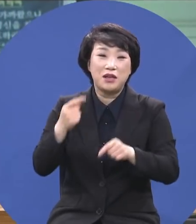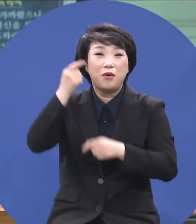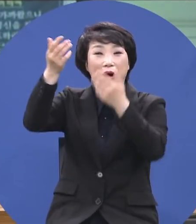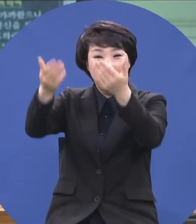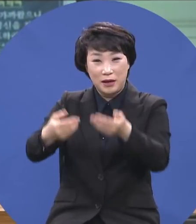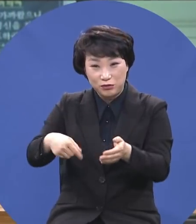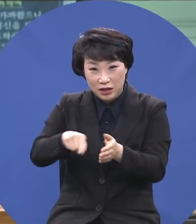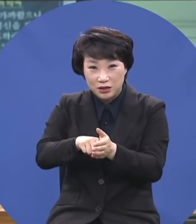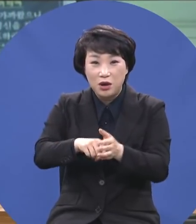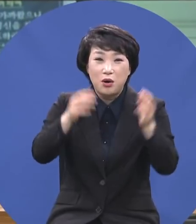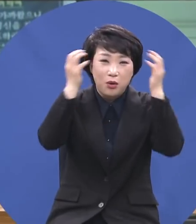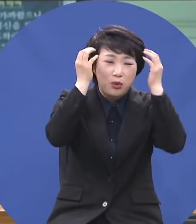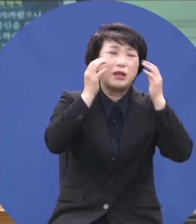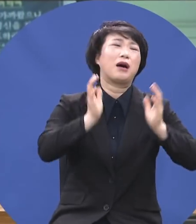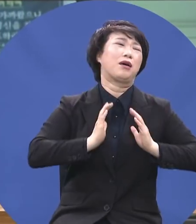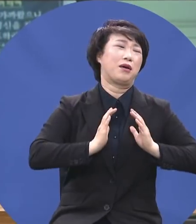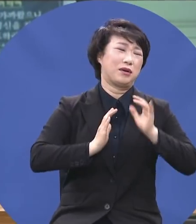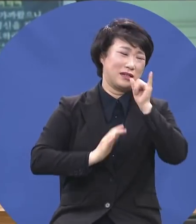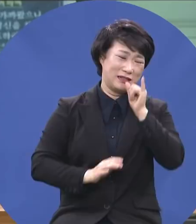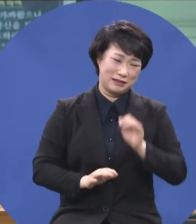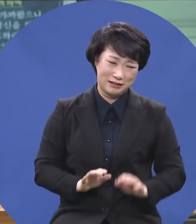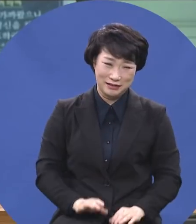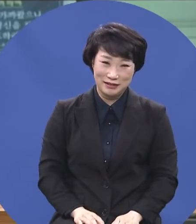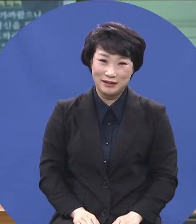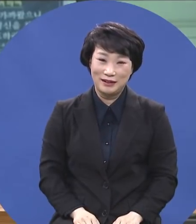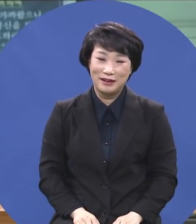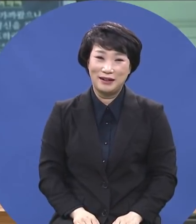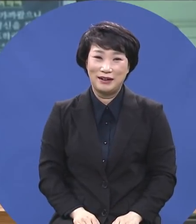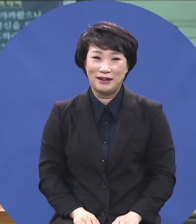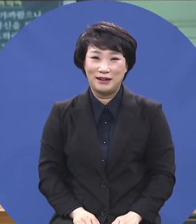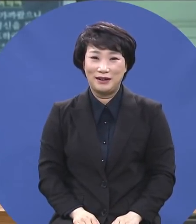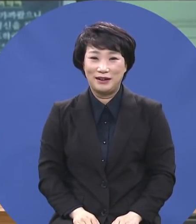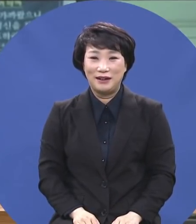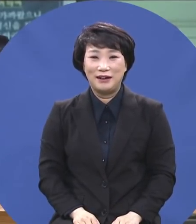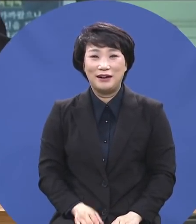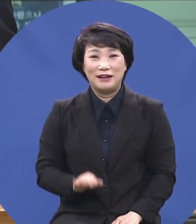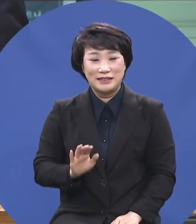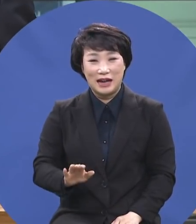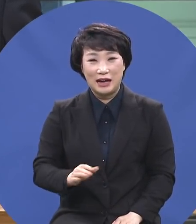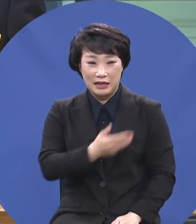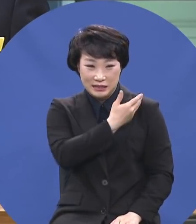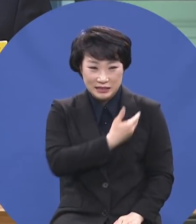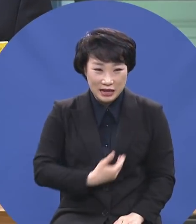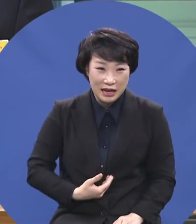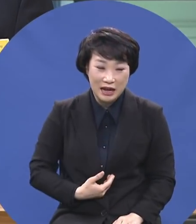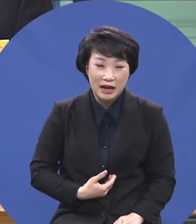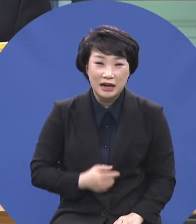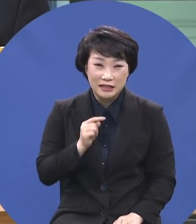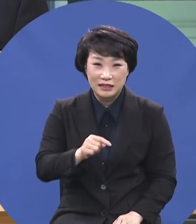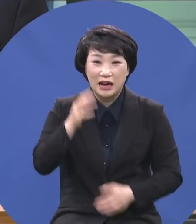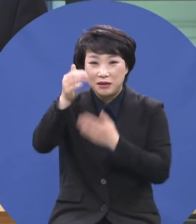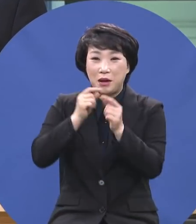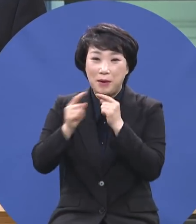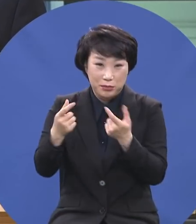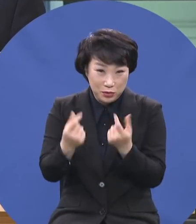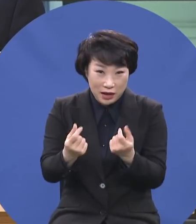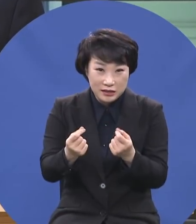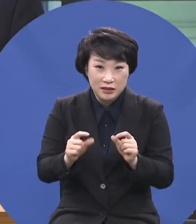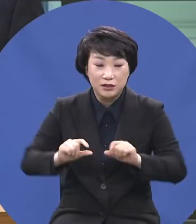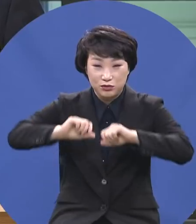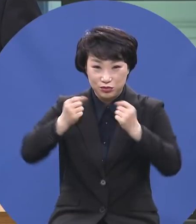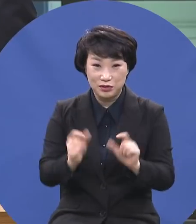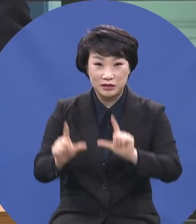영광을 받기 위하여 고난도 함께 받아야 할 것이니라. 제자들이 이 말씀과 동일하게